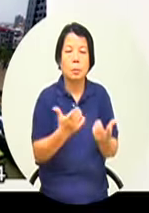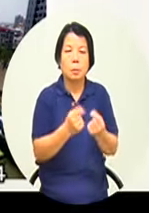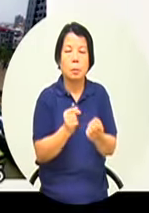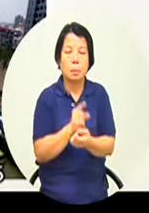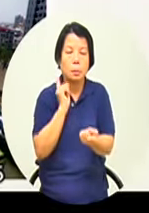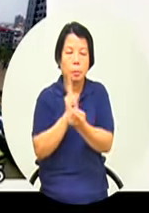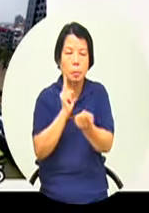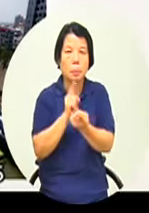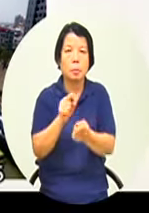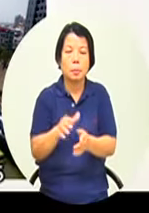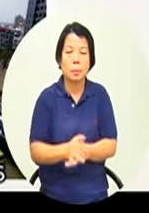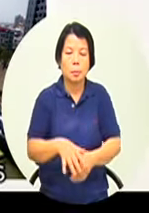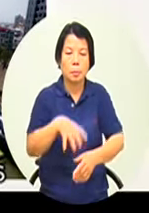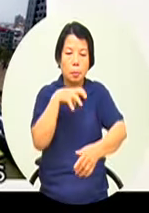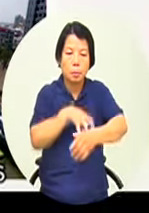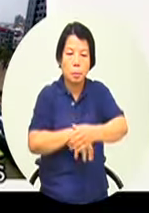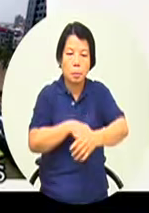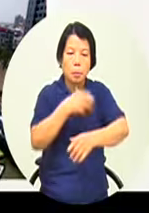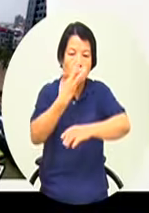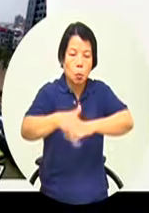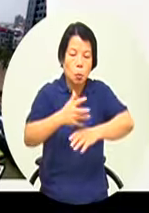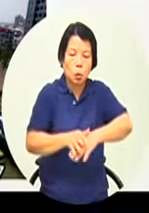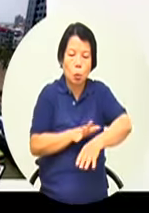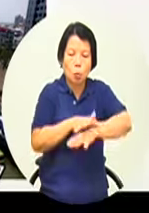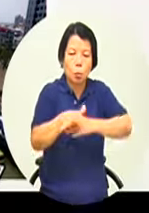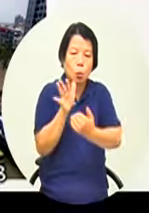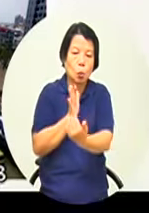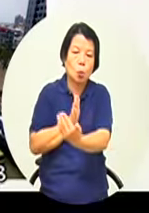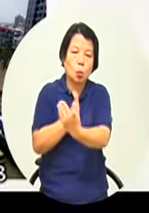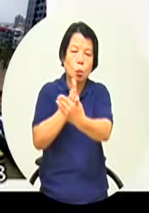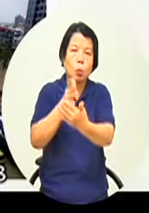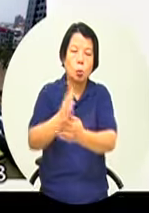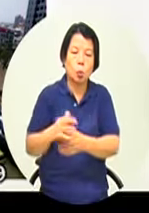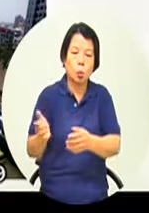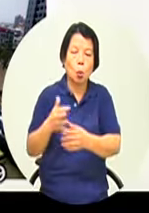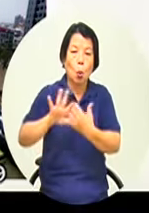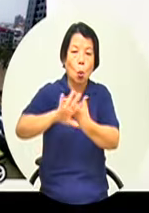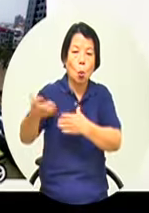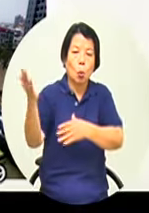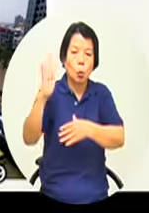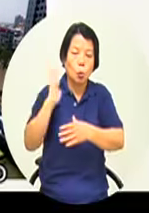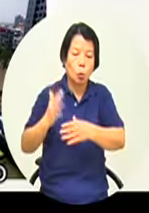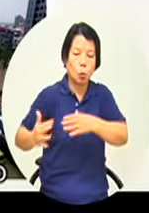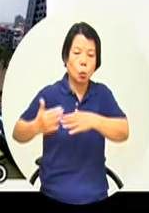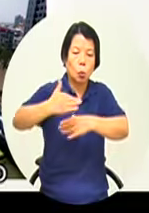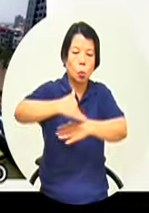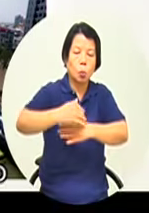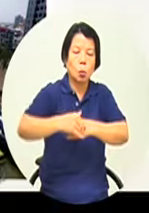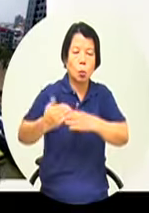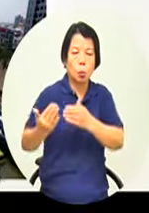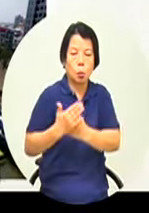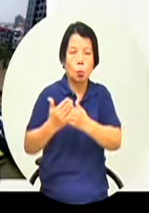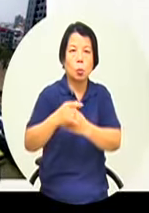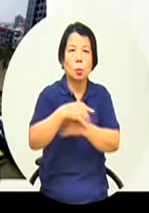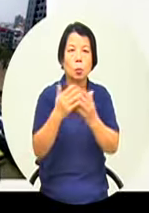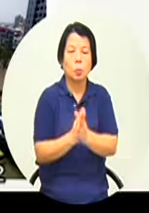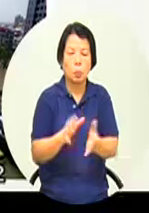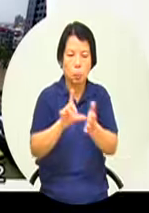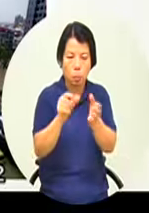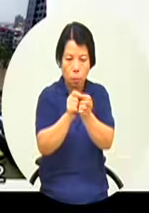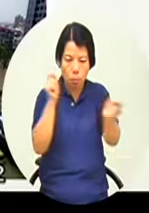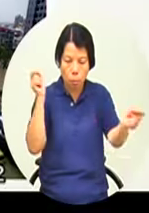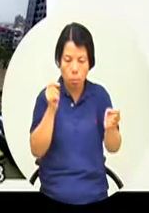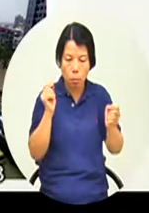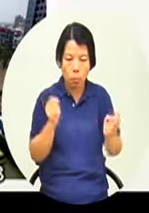对内水跑不出去的问题，外水挡住了。这那一天局长都有讲。那你说，远期我们可能会来做这